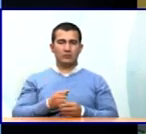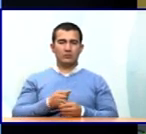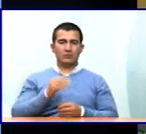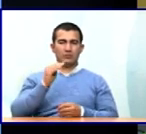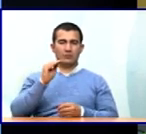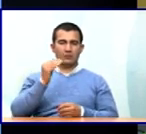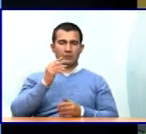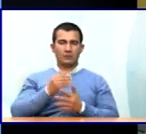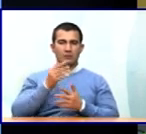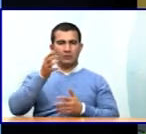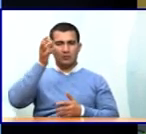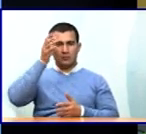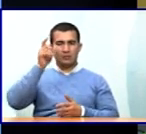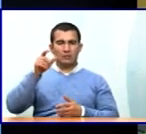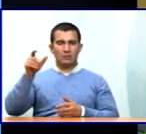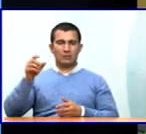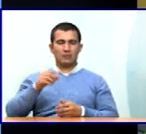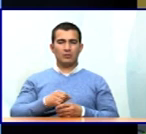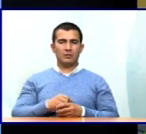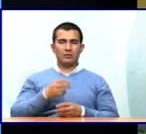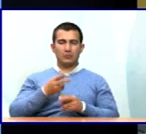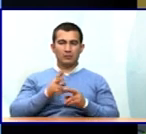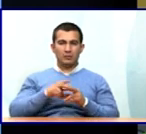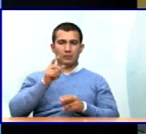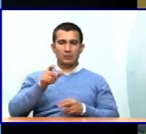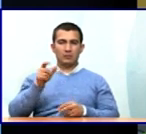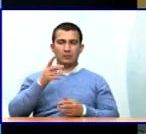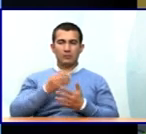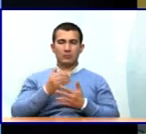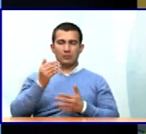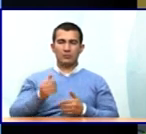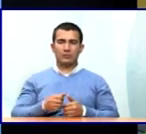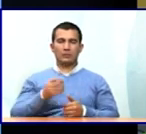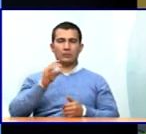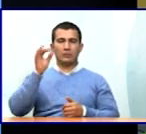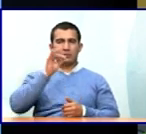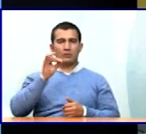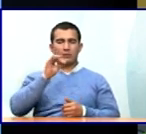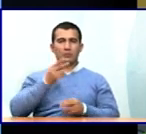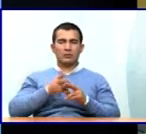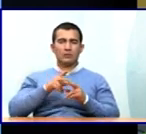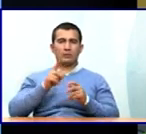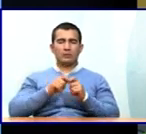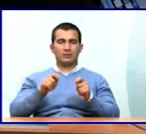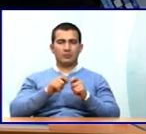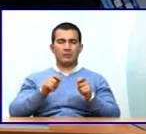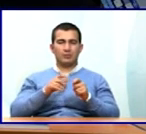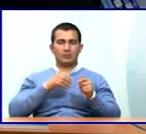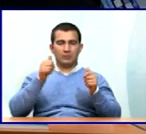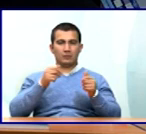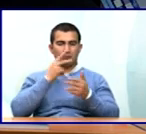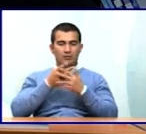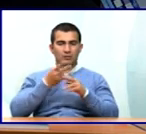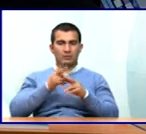fizik olimlar Andrey Mari Amper va Nikola Tesla'ning kashfiyotlari to'g'risidagi ma'lumotlarga